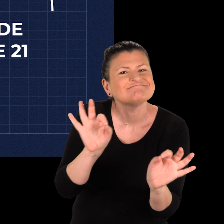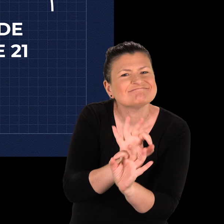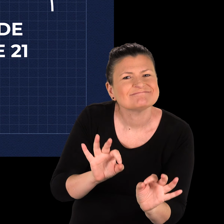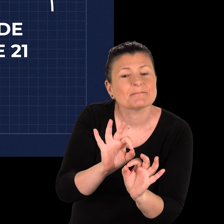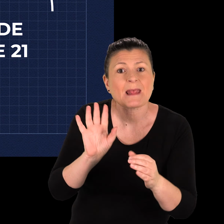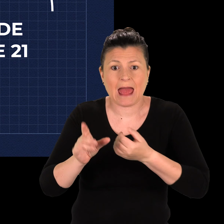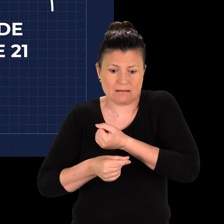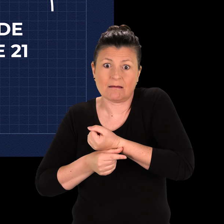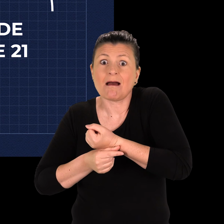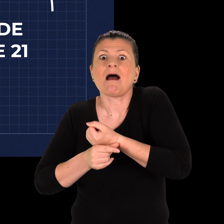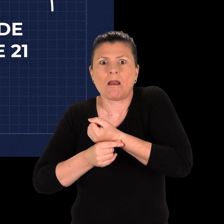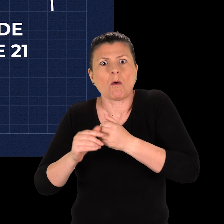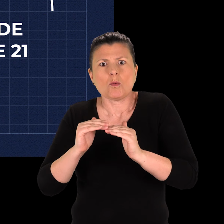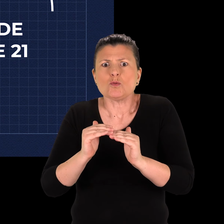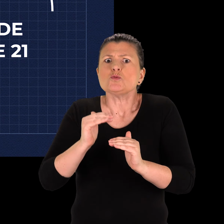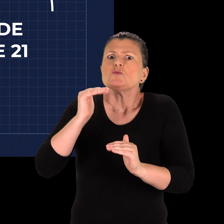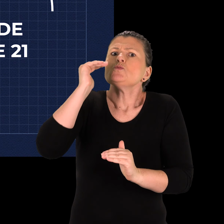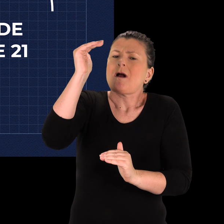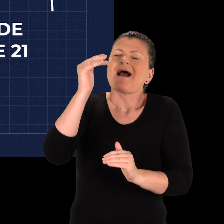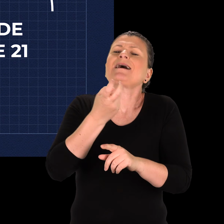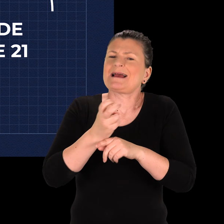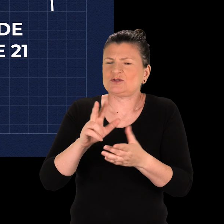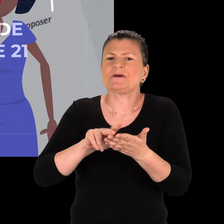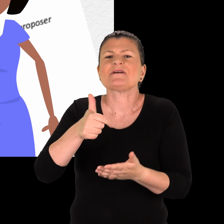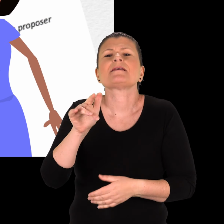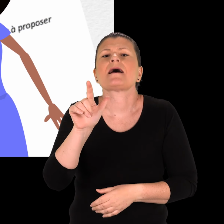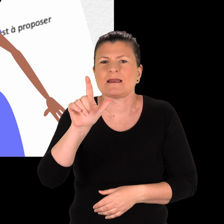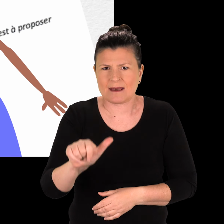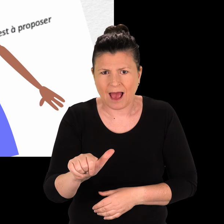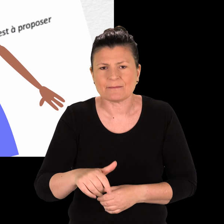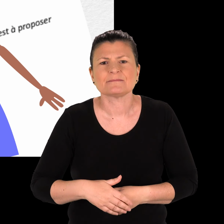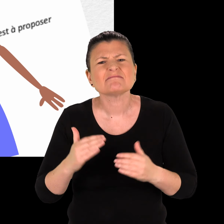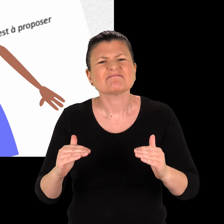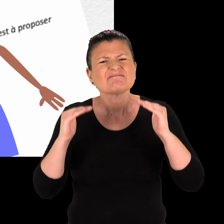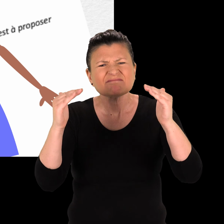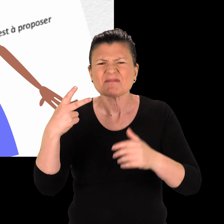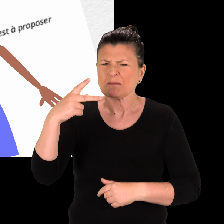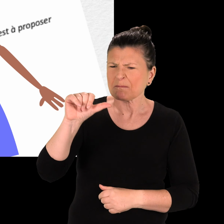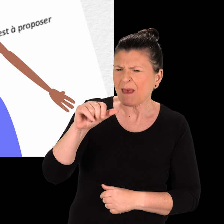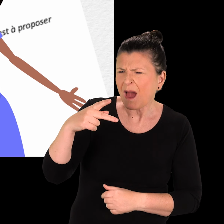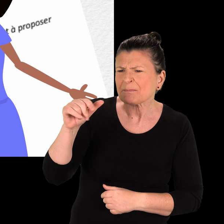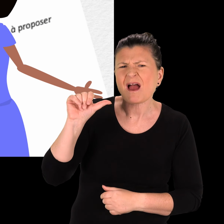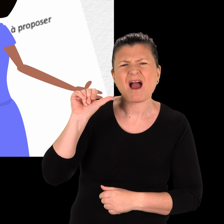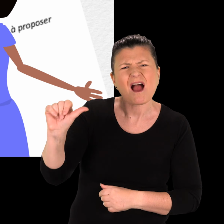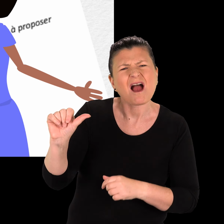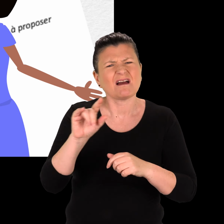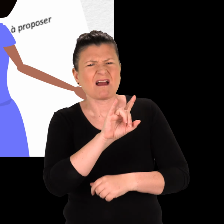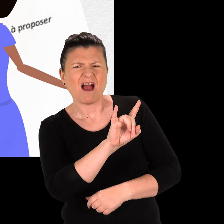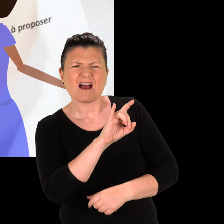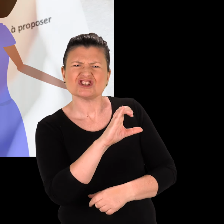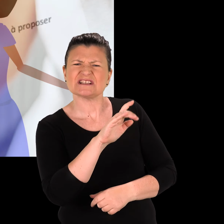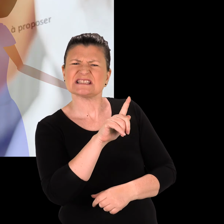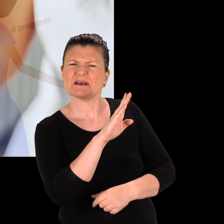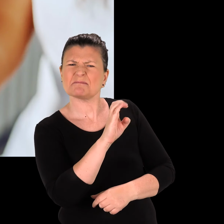l'inverse, si la clarté nucale est plus large, le risque sera plus élevé. Et les chiffres de PAP-A et bêta-HCG, c'est quoi ?